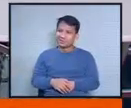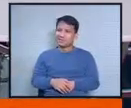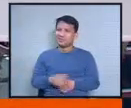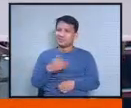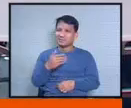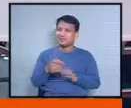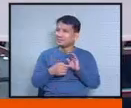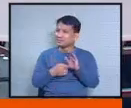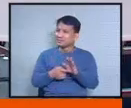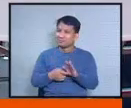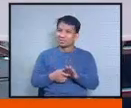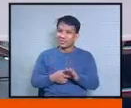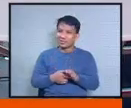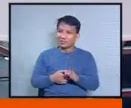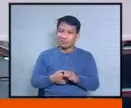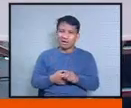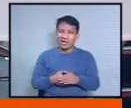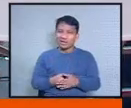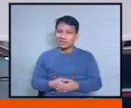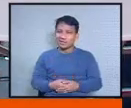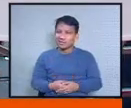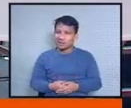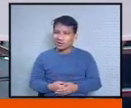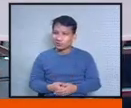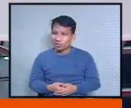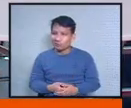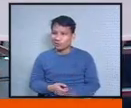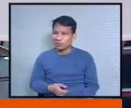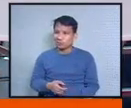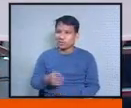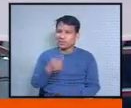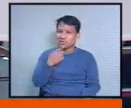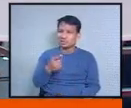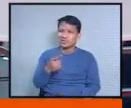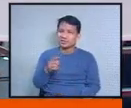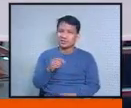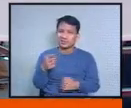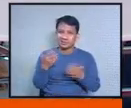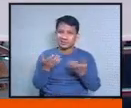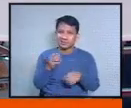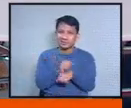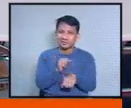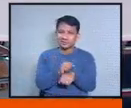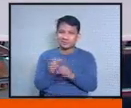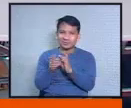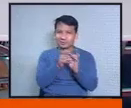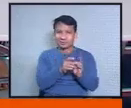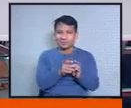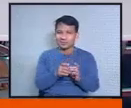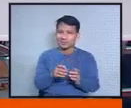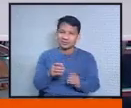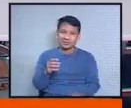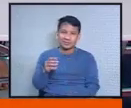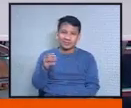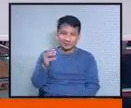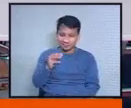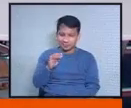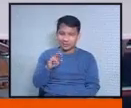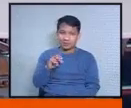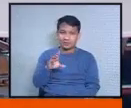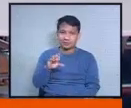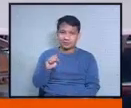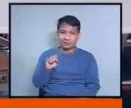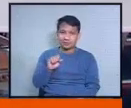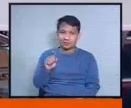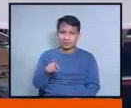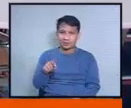SP. Sampo na yung mga kasamahan. Saan po kayo nagtatrabaho, Ma'am SP? Sa Maris Handicraft po, sa Marikina City.